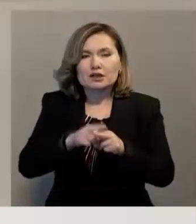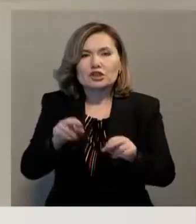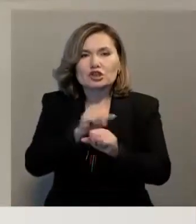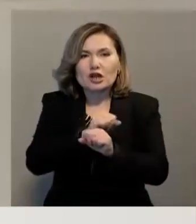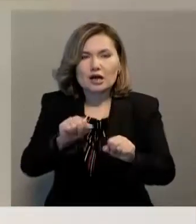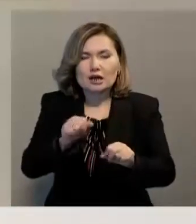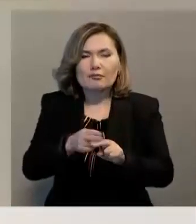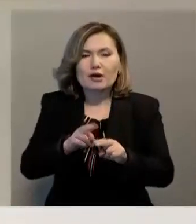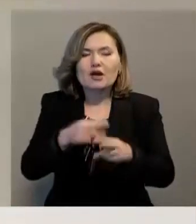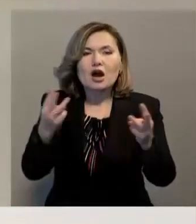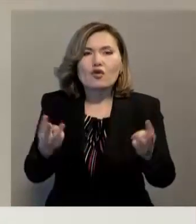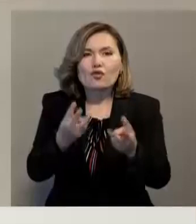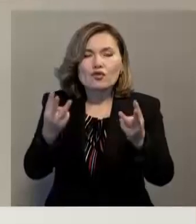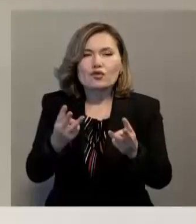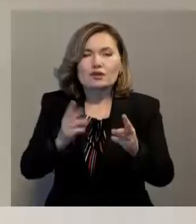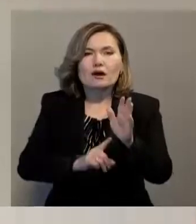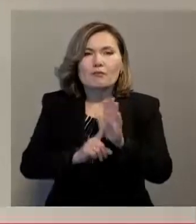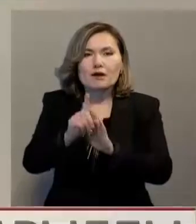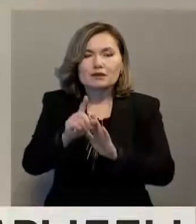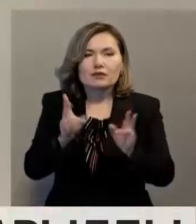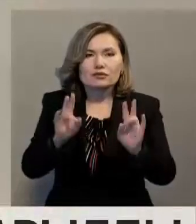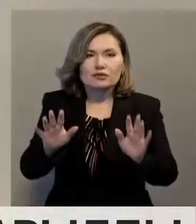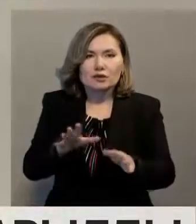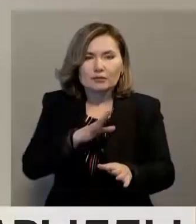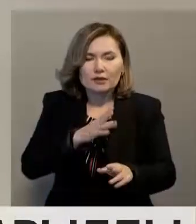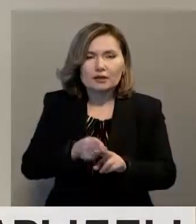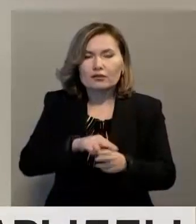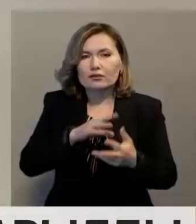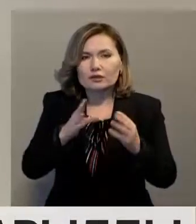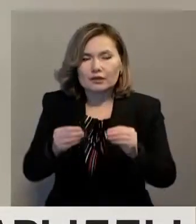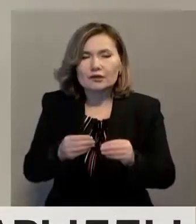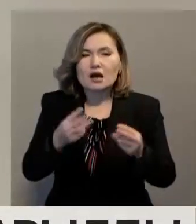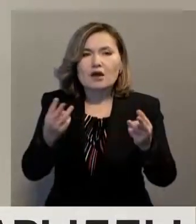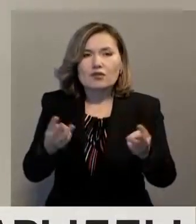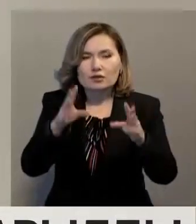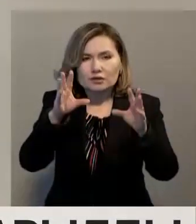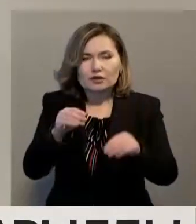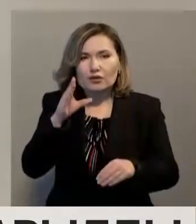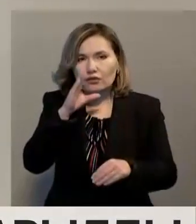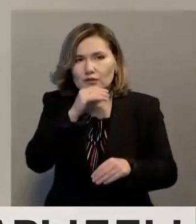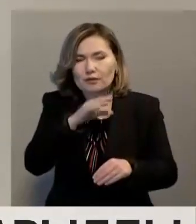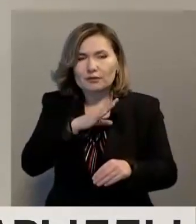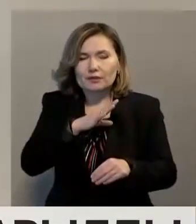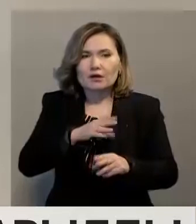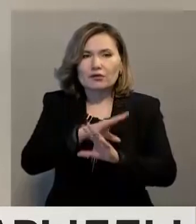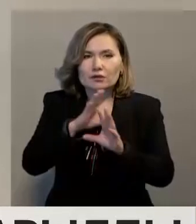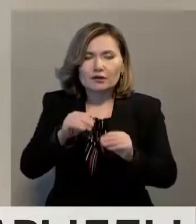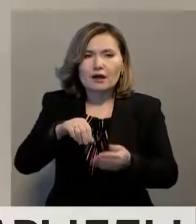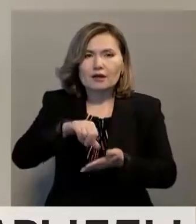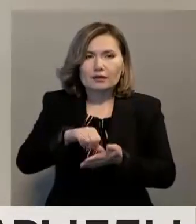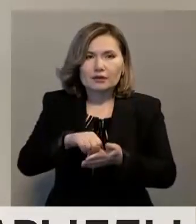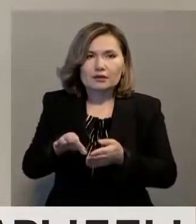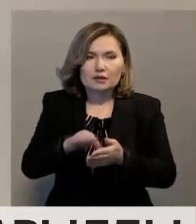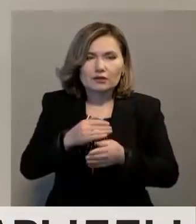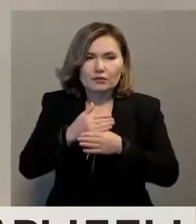жарылып, өрттің одан әрі жану орын алған жоқ. Төтенше жағдай орнына құтқарушылар және жергілікті атқарушы органдардың өкілдері дереу